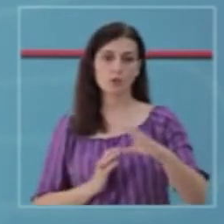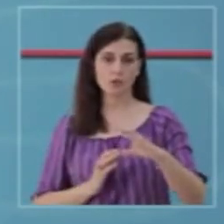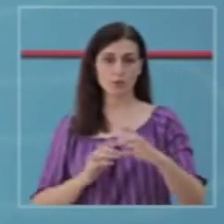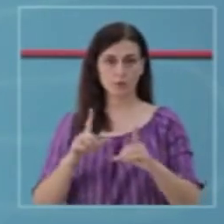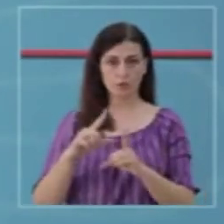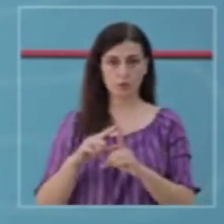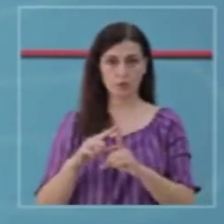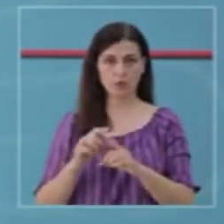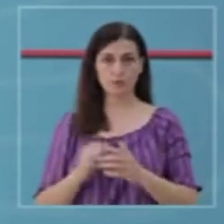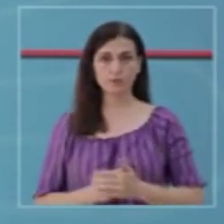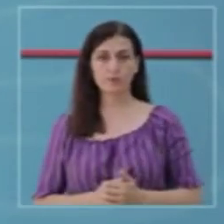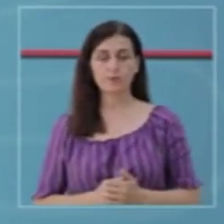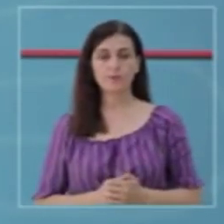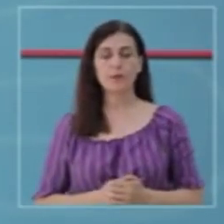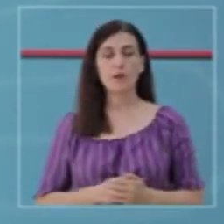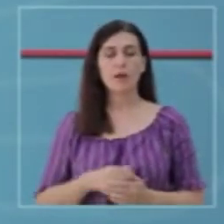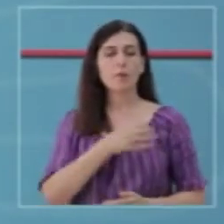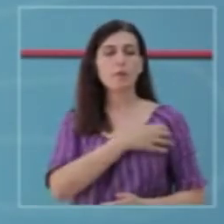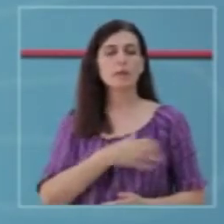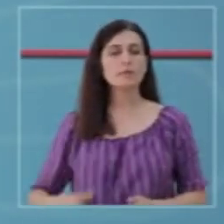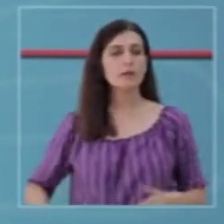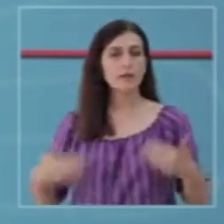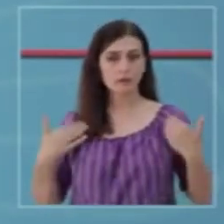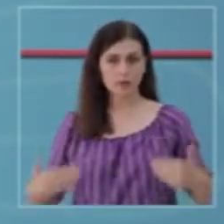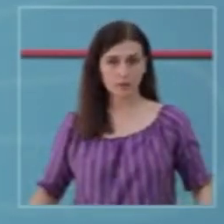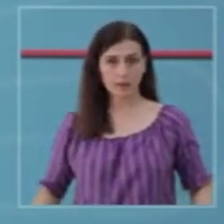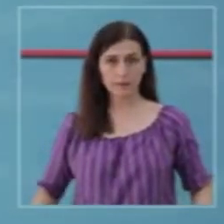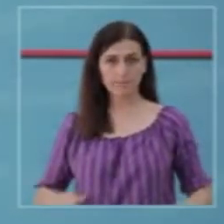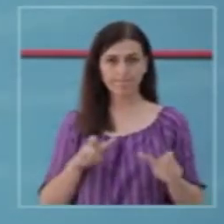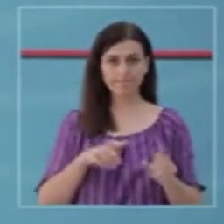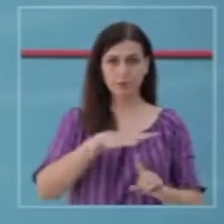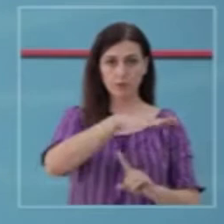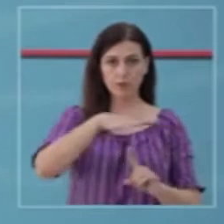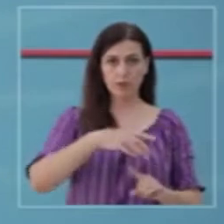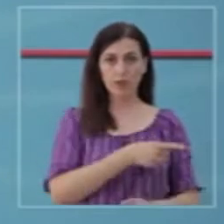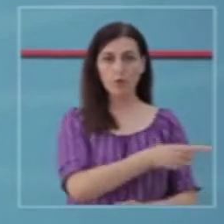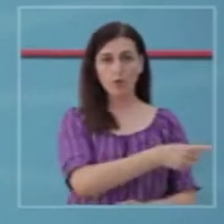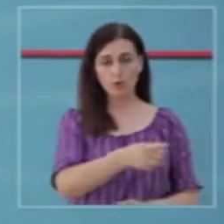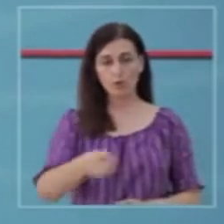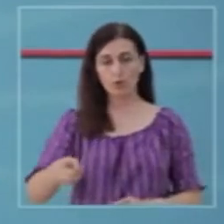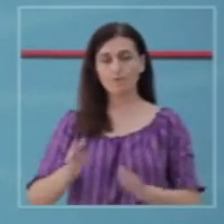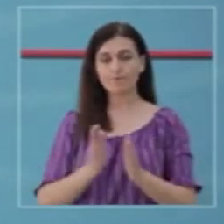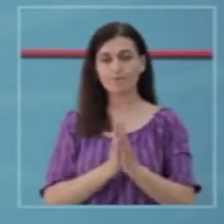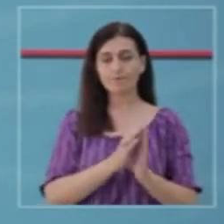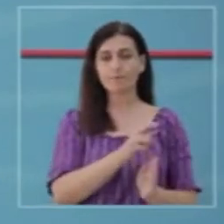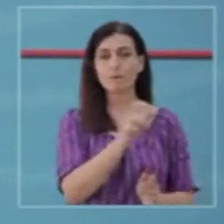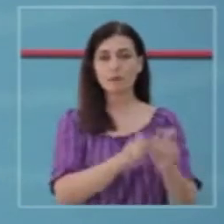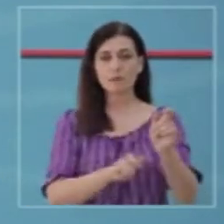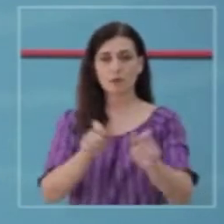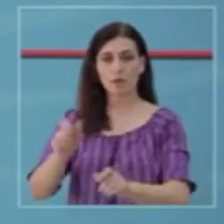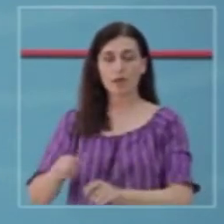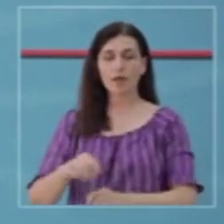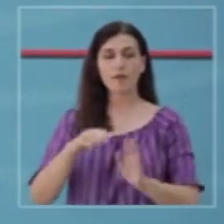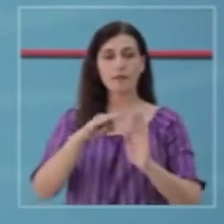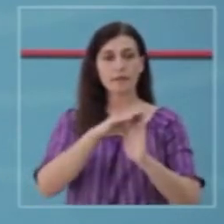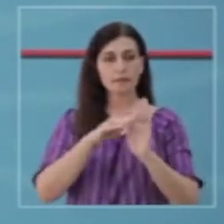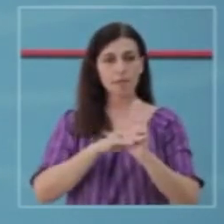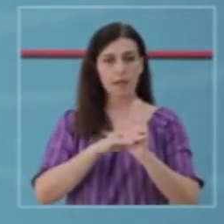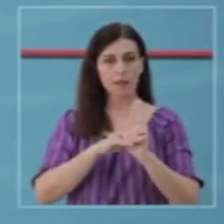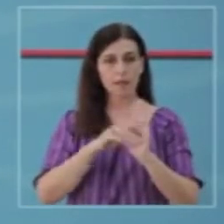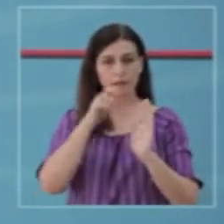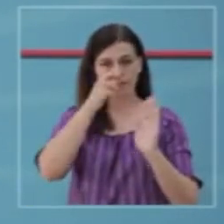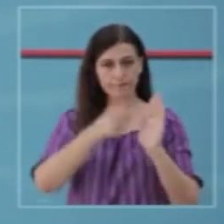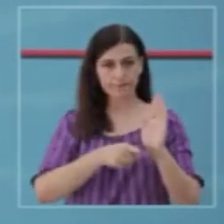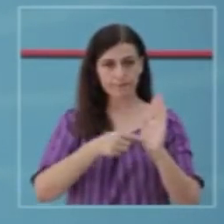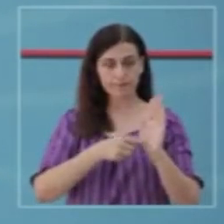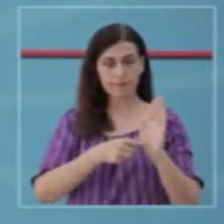Shkodër, Durrës. Ministria e Shëndetësisë dhe Mbrojtjes Sociale i drejtohet të gjithë qytetarëve të respektojnë masat e vendosura,